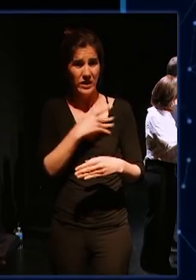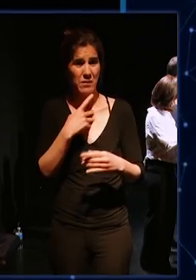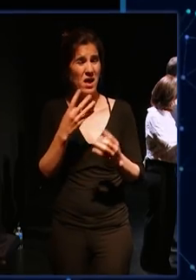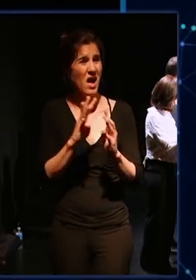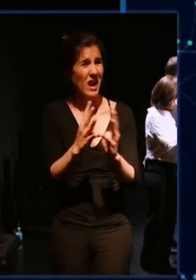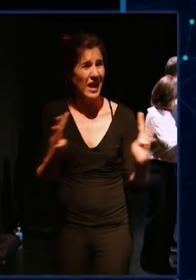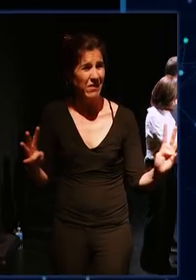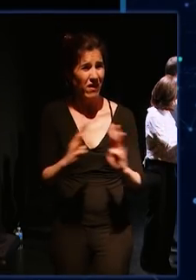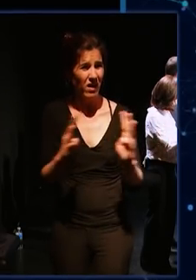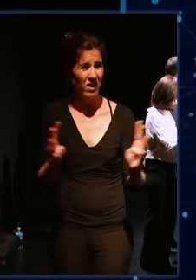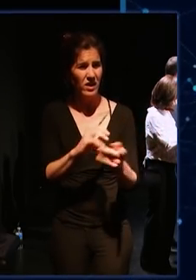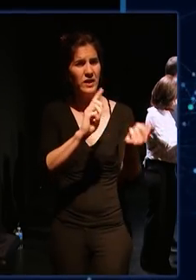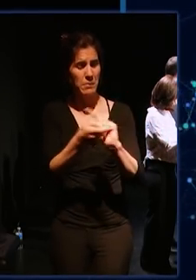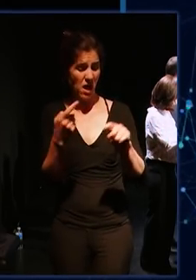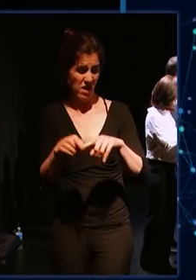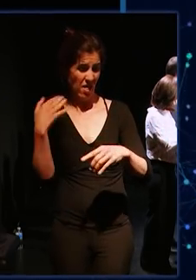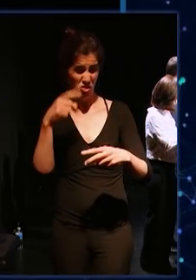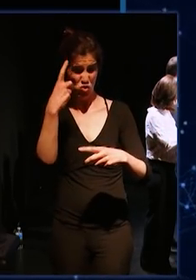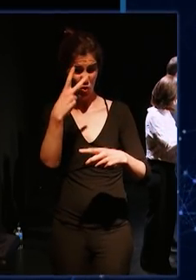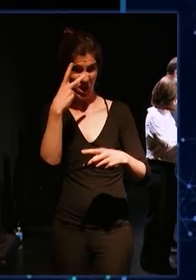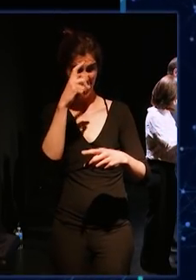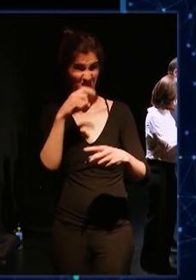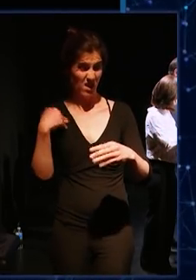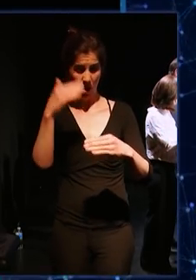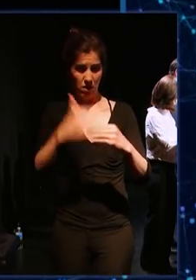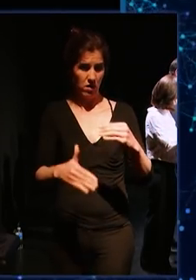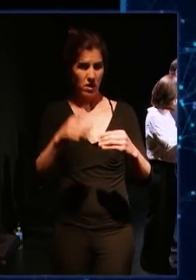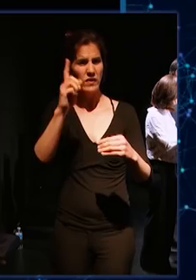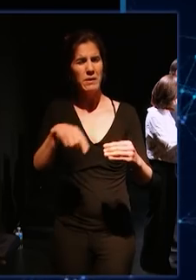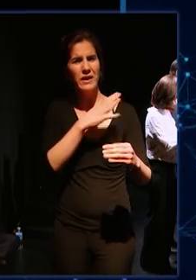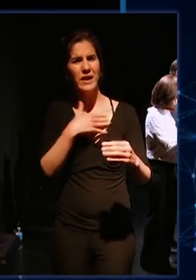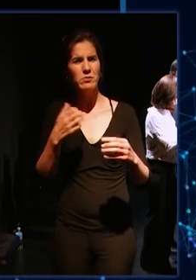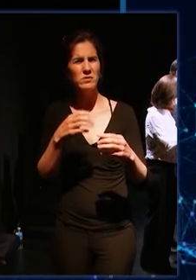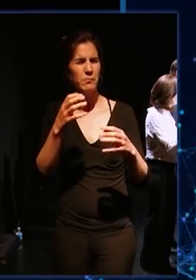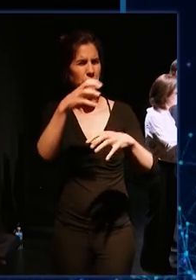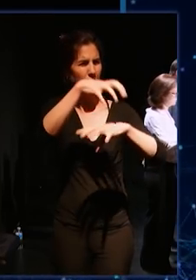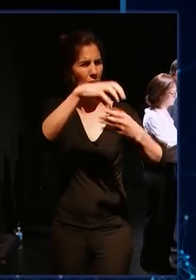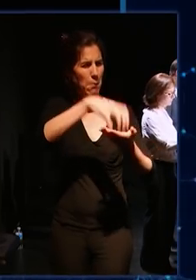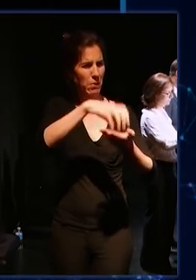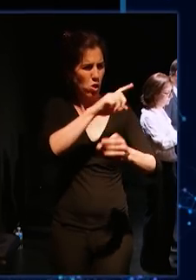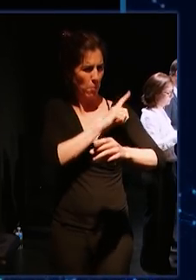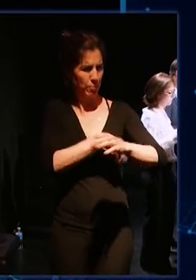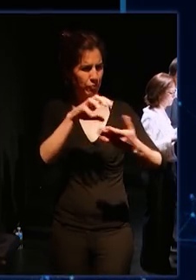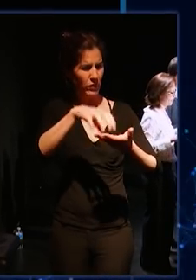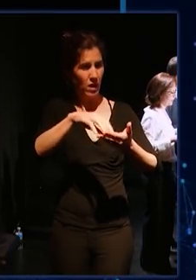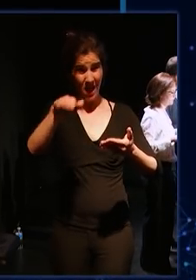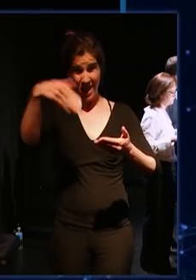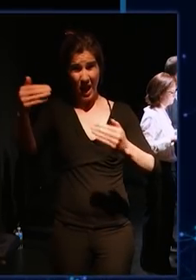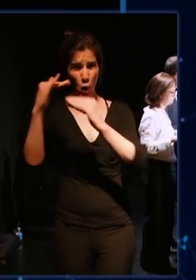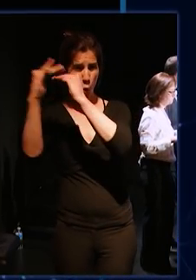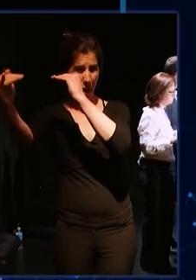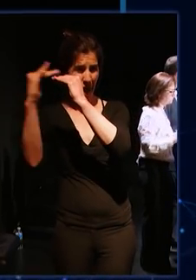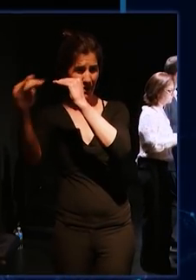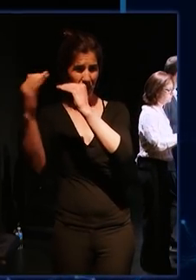caducada. Cobrirem algun dels espais annexes al pavelló, el que està al costat del bar o el que està enfront de la pista